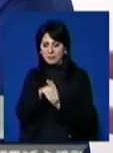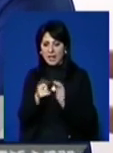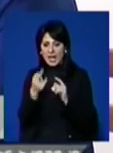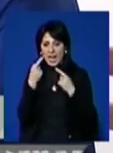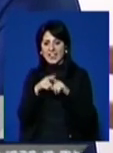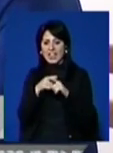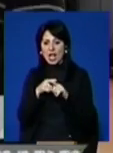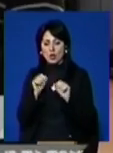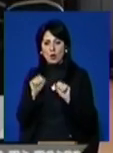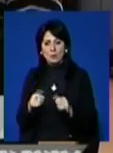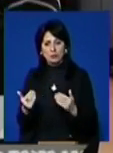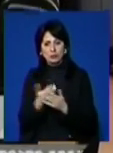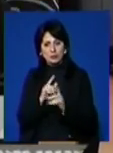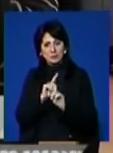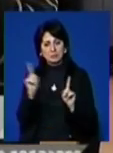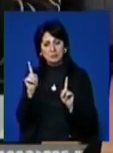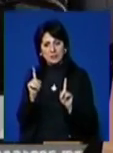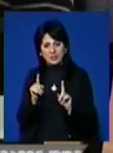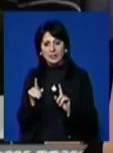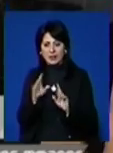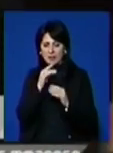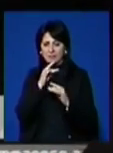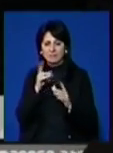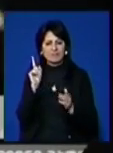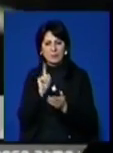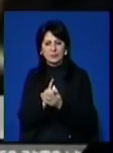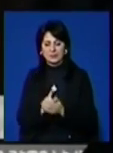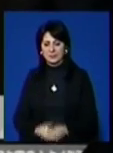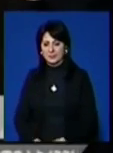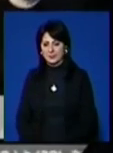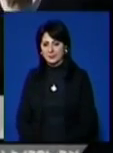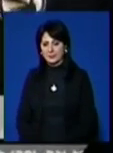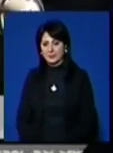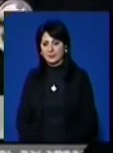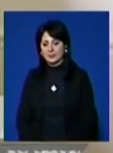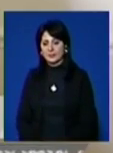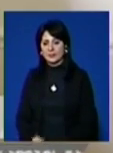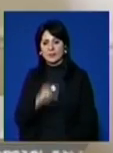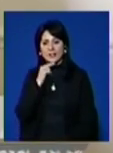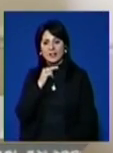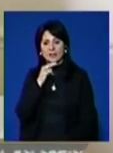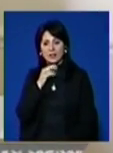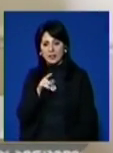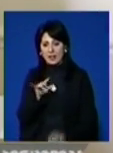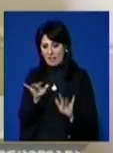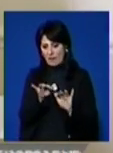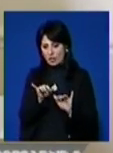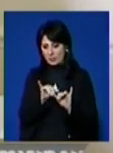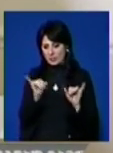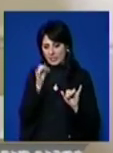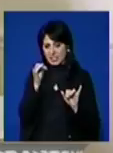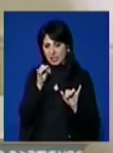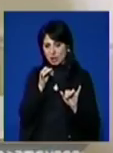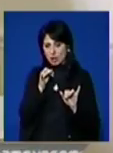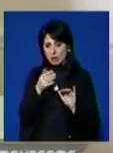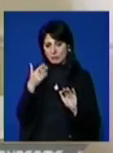ახლა ტექნოლოგია გვთავაზობს, გადამწყვეტი მაინც ინსტრუმენტალისტია. თუ დააკვირდებით თქვენ ფორტეპიანოს განვითარების ისტორიას,